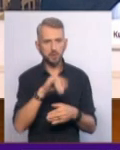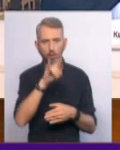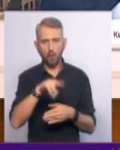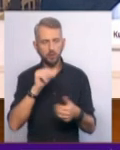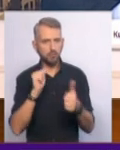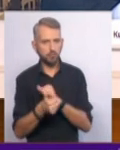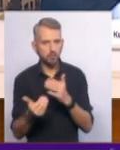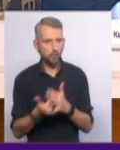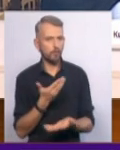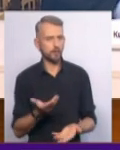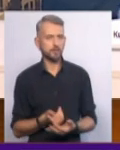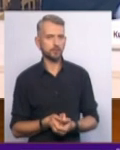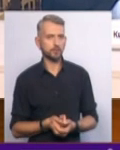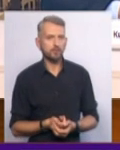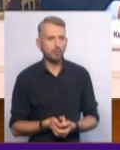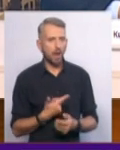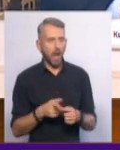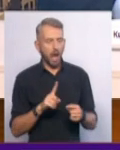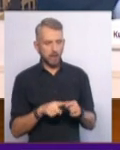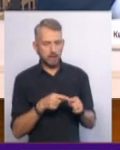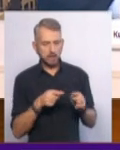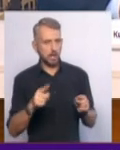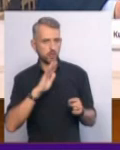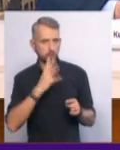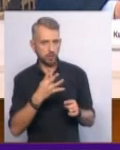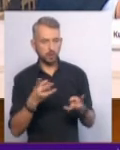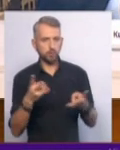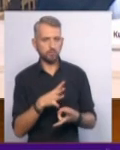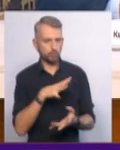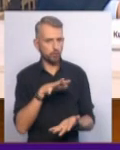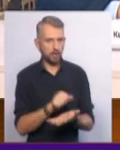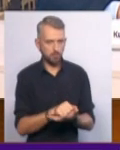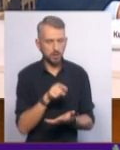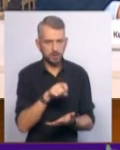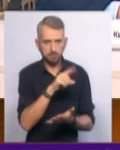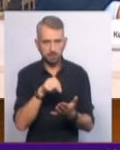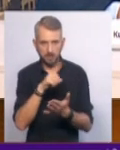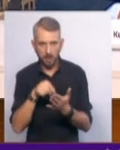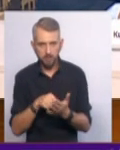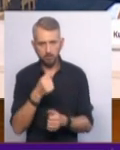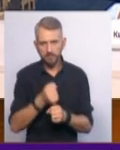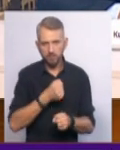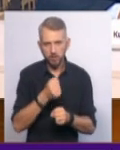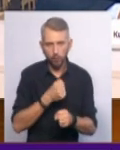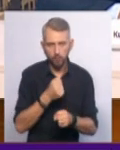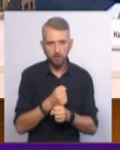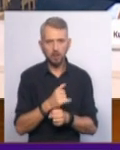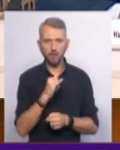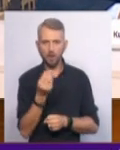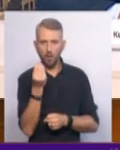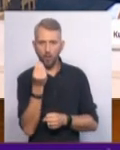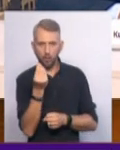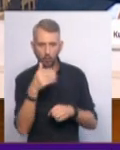Угу. Тобто, це за 4 роки потрібно було займатися цими питаннями, відпрацьовувати і кошториси